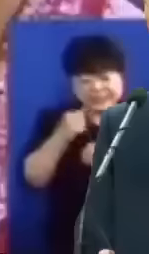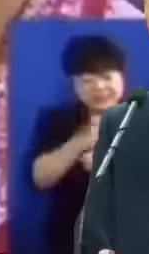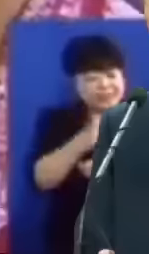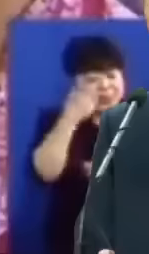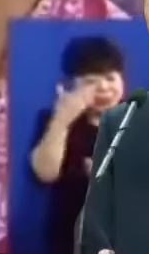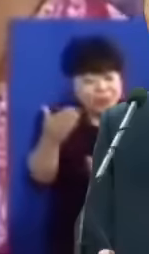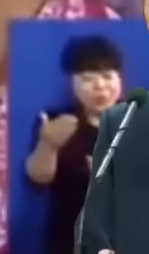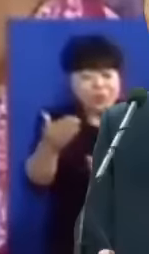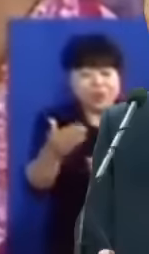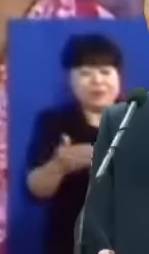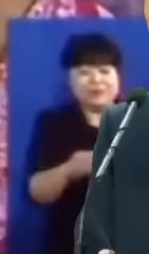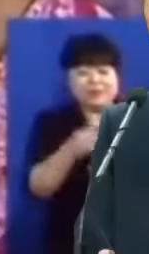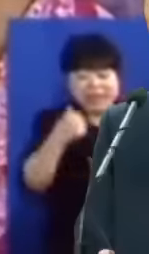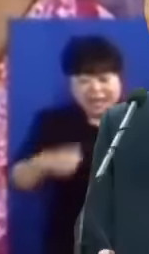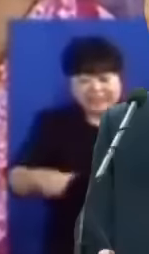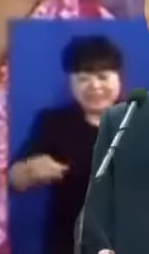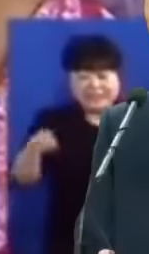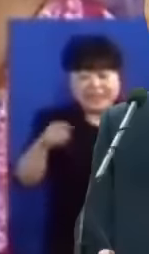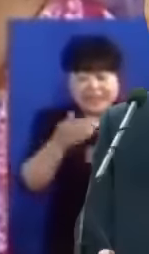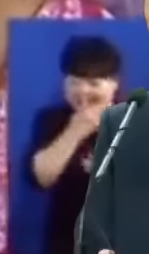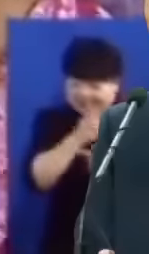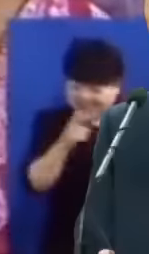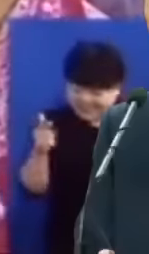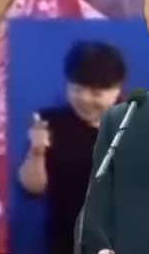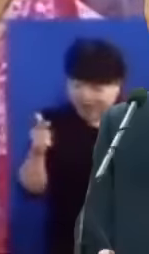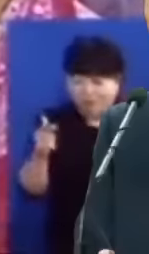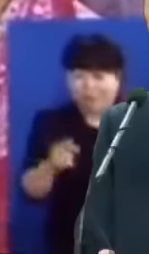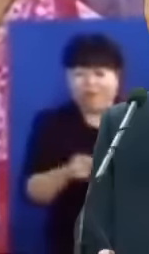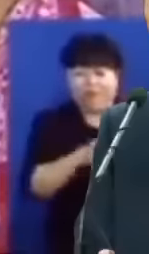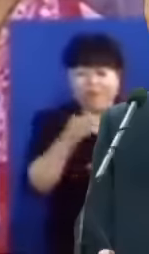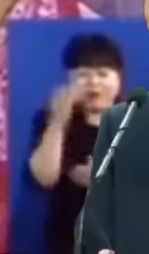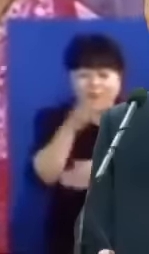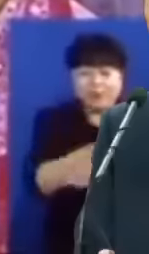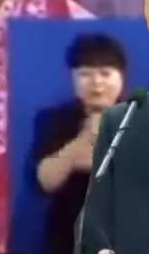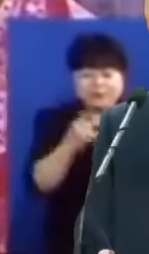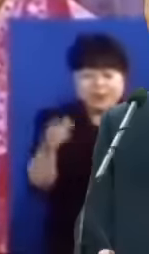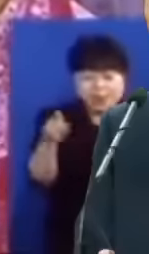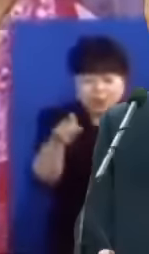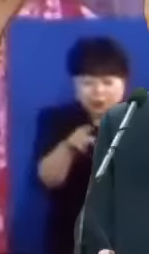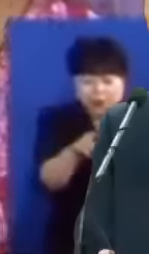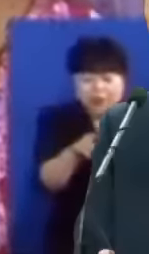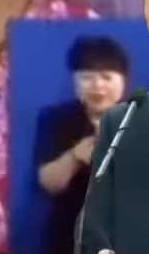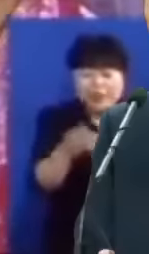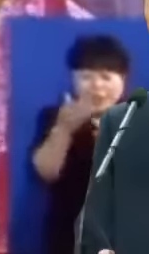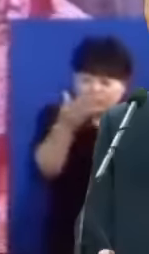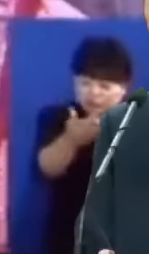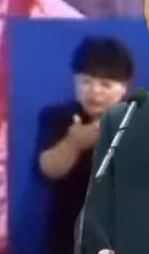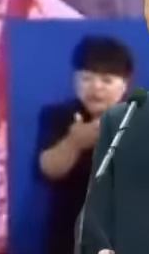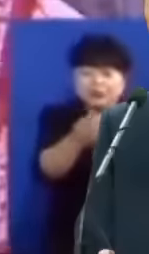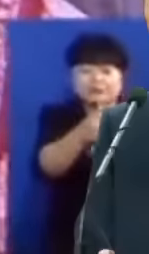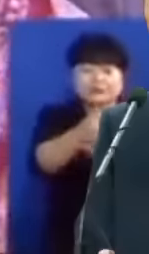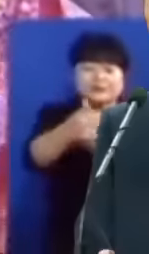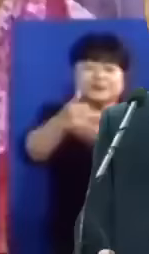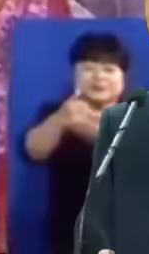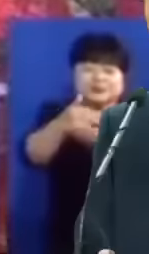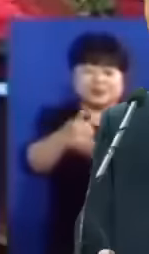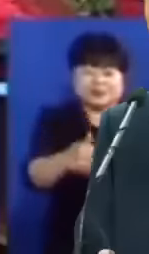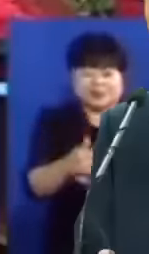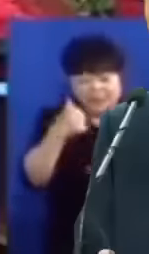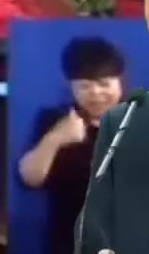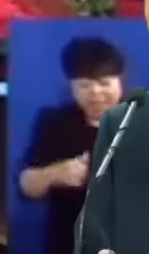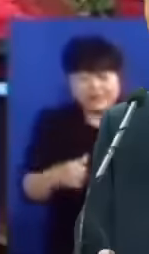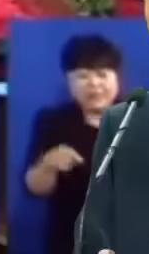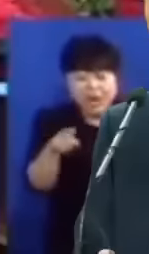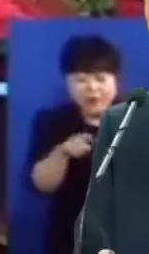우리를 대적하리요? 자기 아들을 아끼지 아니하시고 우리 모든 사람을 위하여 내어주시니가 어찌 그